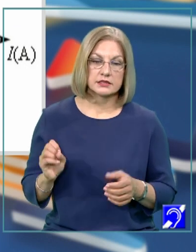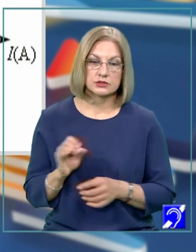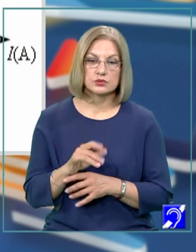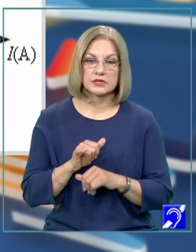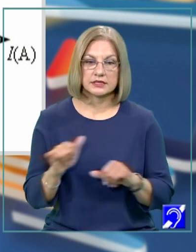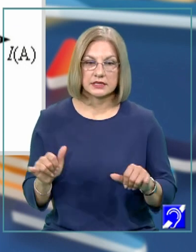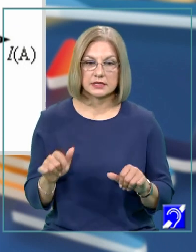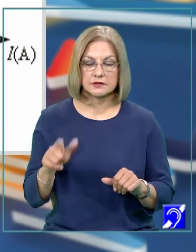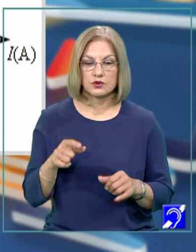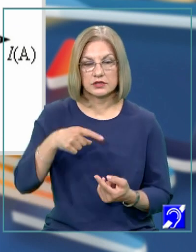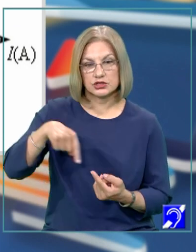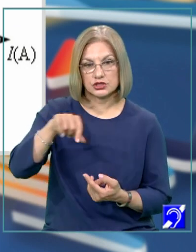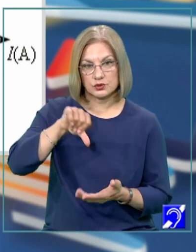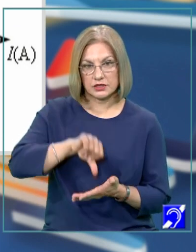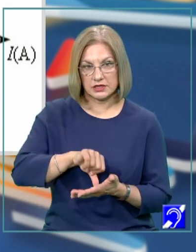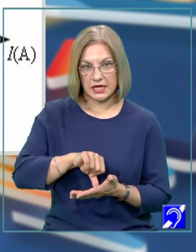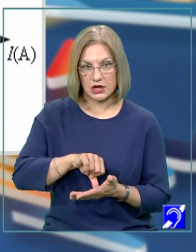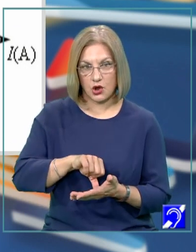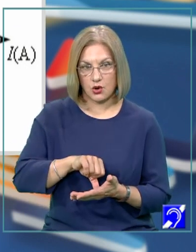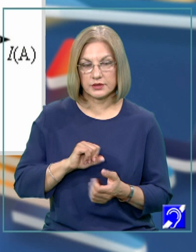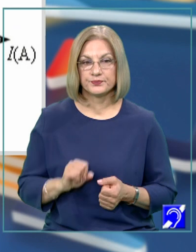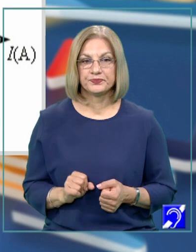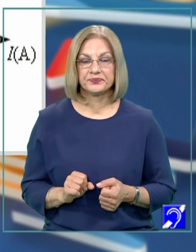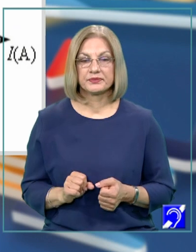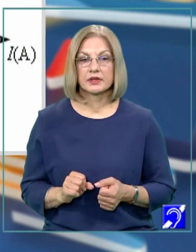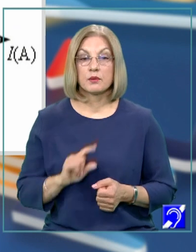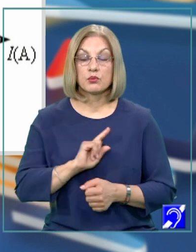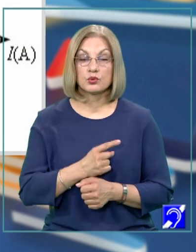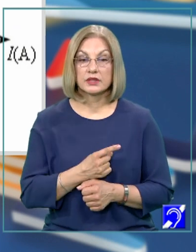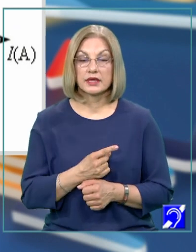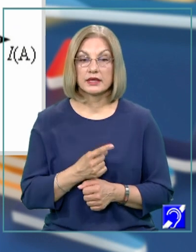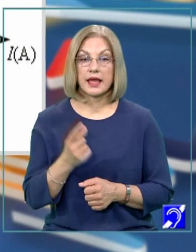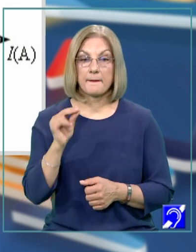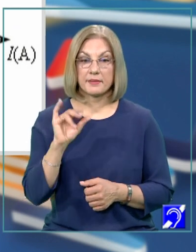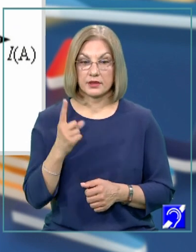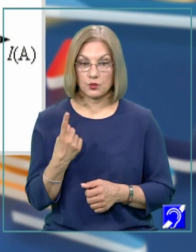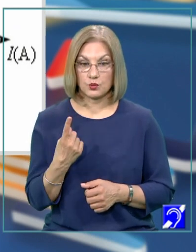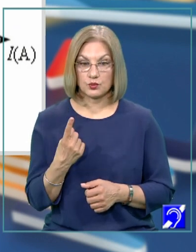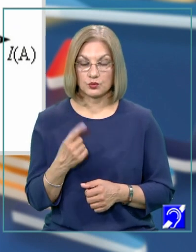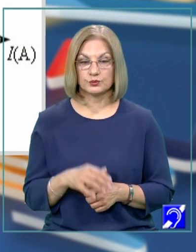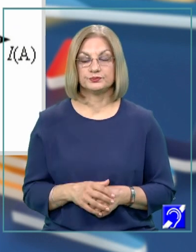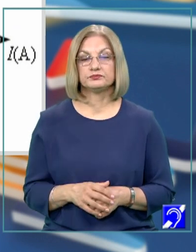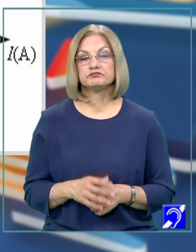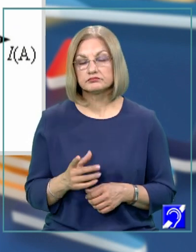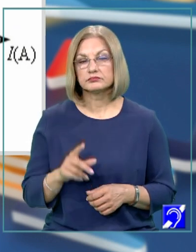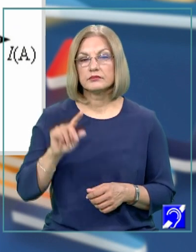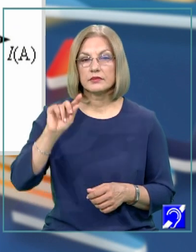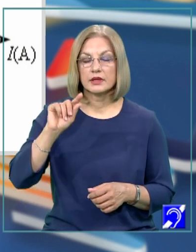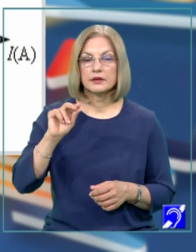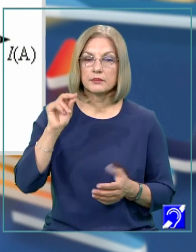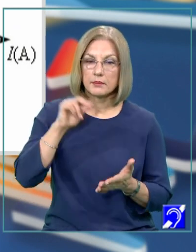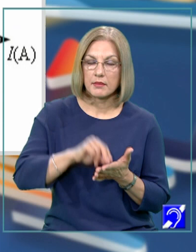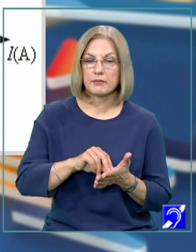circuitul exterior adică pe respectivul consumator puterea pe 1 marcată